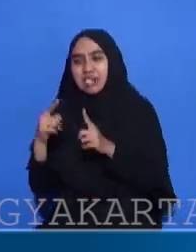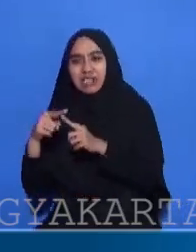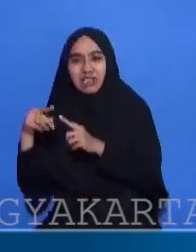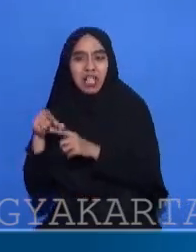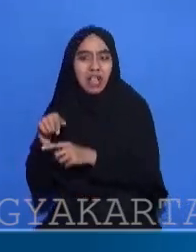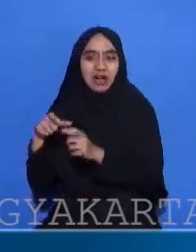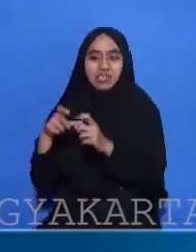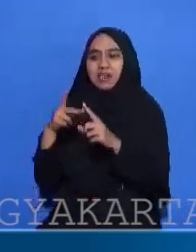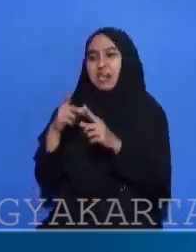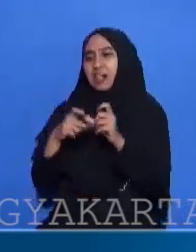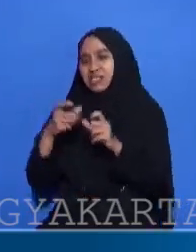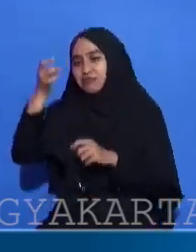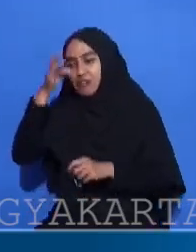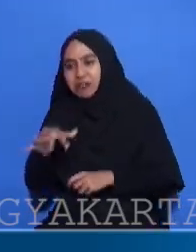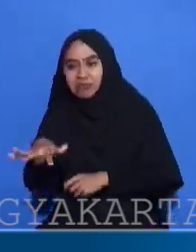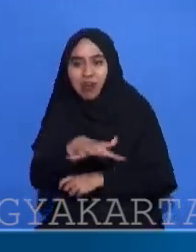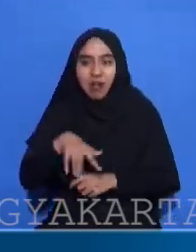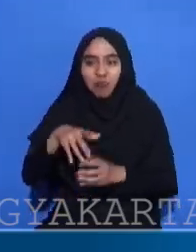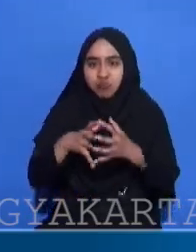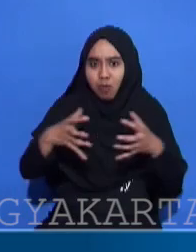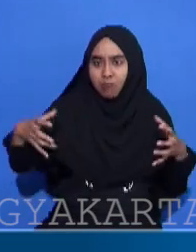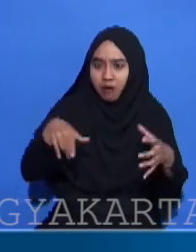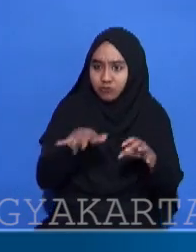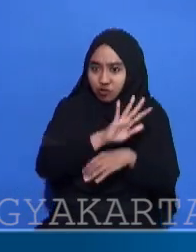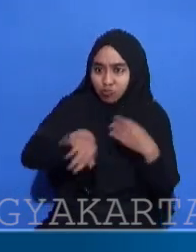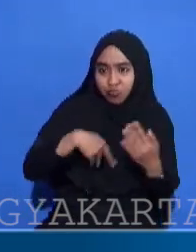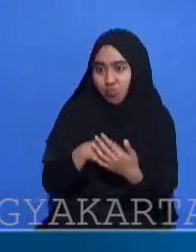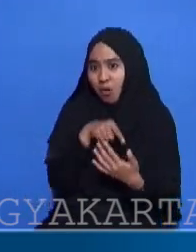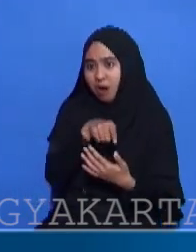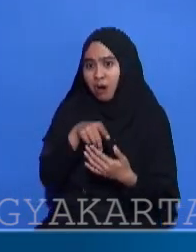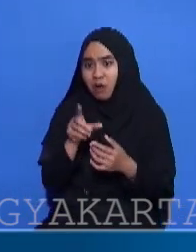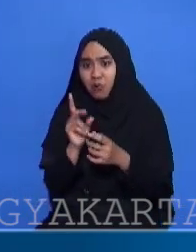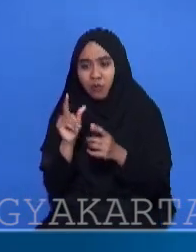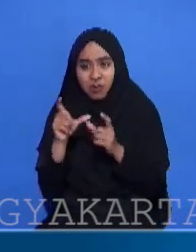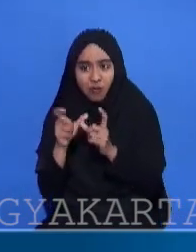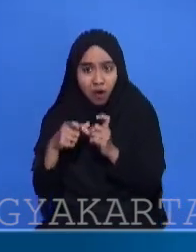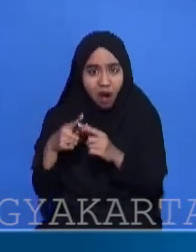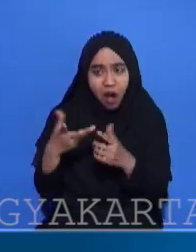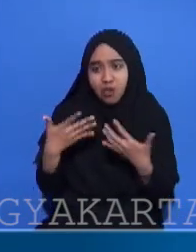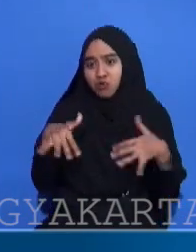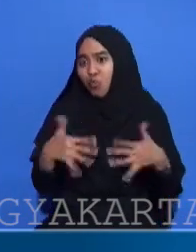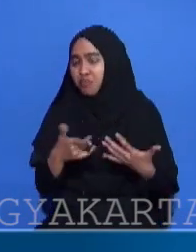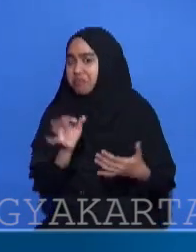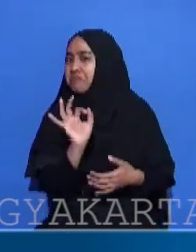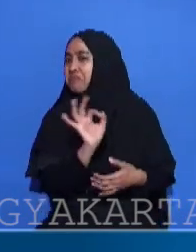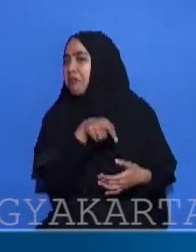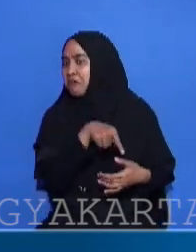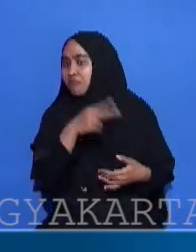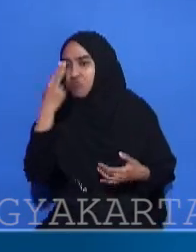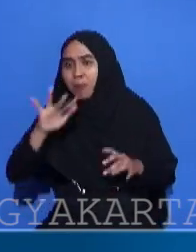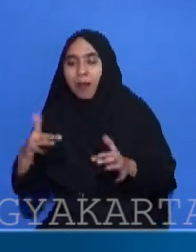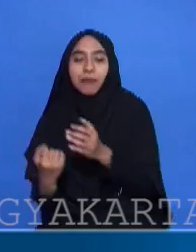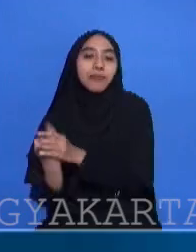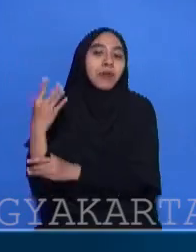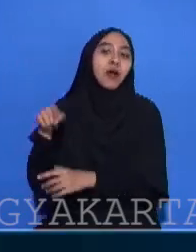di Kelurahan Maguwoharjo tidak seluruhnya disewakan terlebih didirikan bangunan beton namun juga digunakan untuk pengembangan